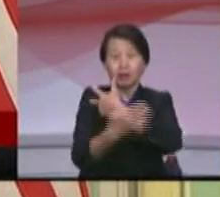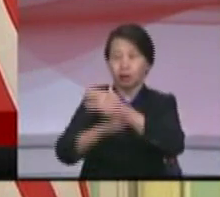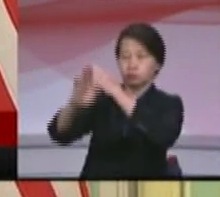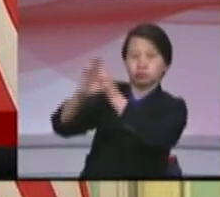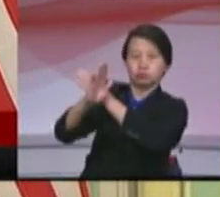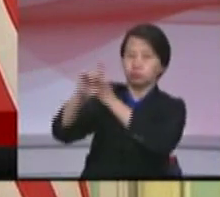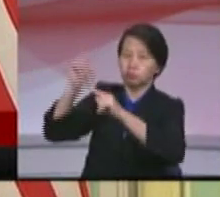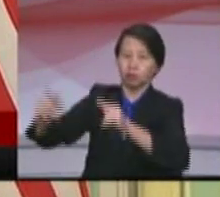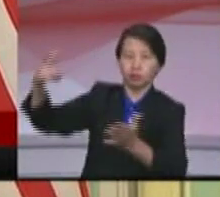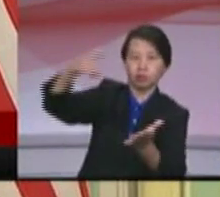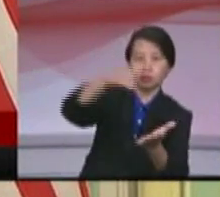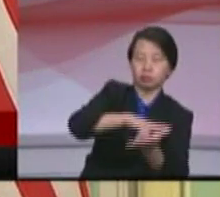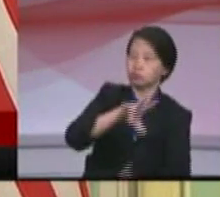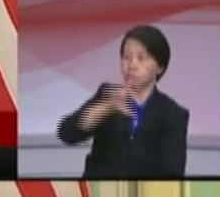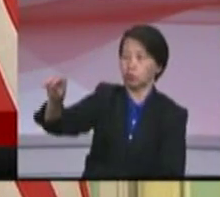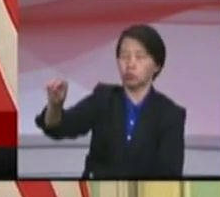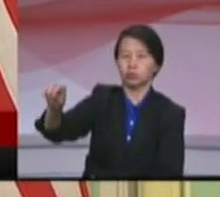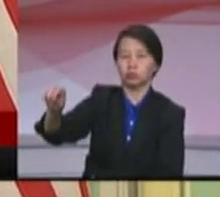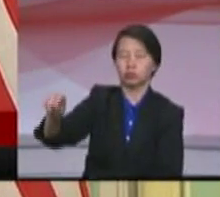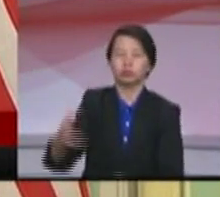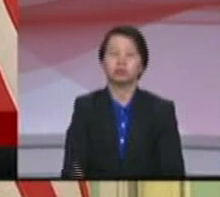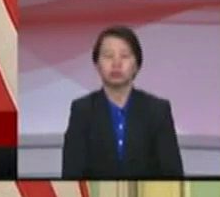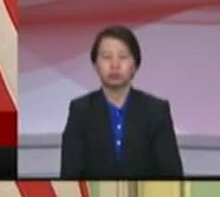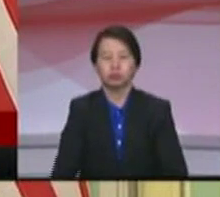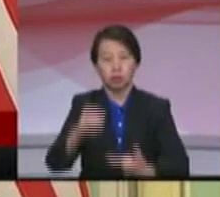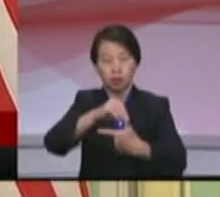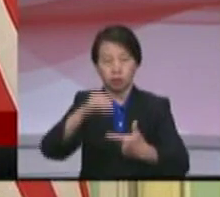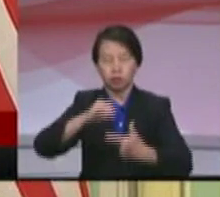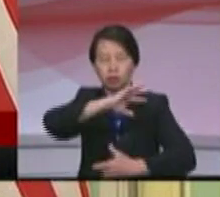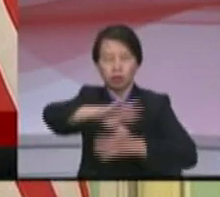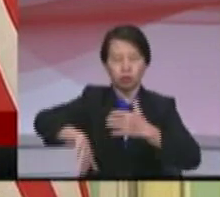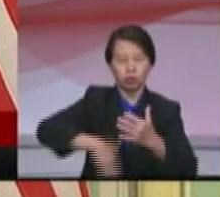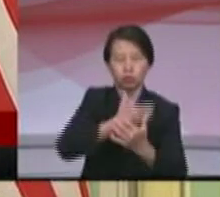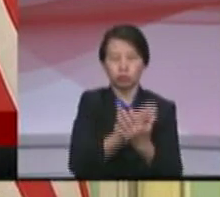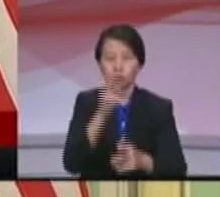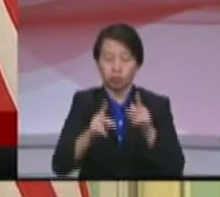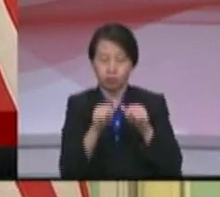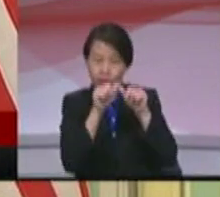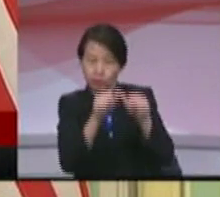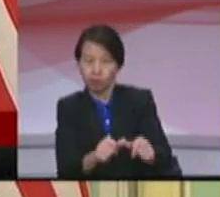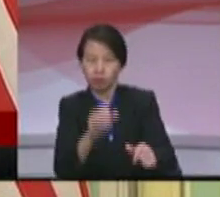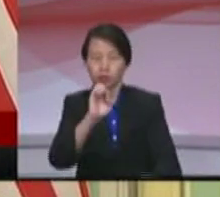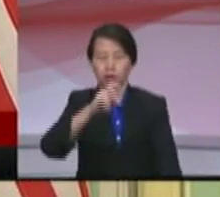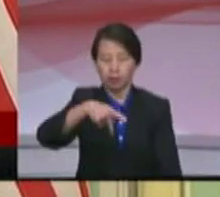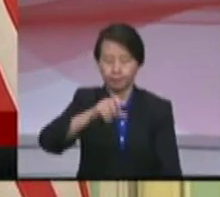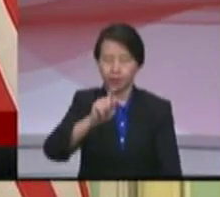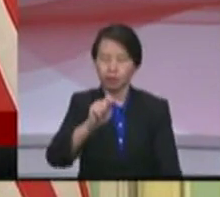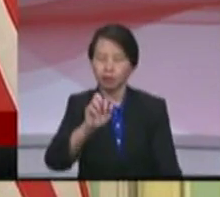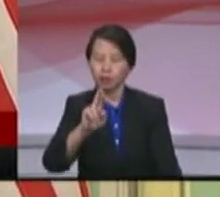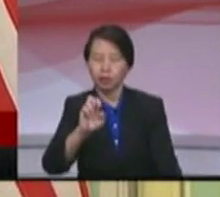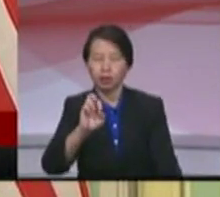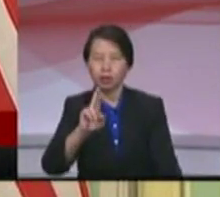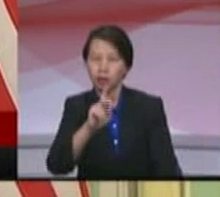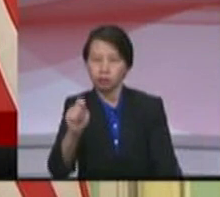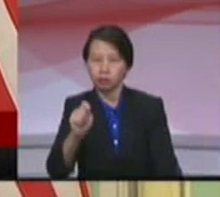membenarkan. Expatriate, semua expatriate termasuk EP1